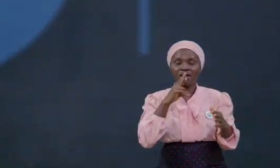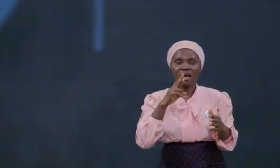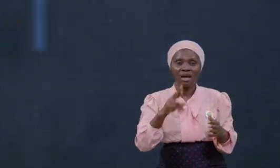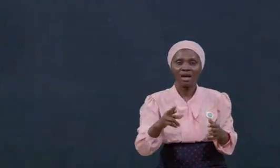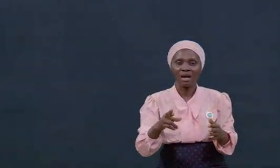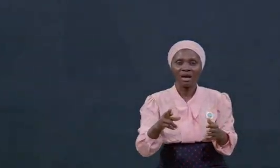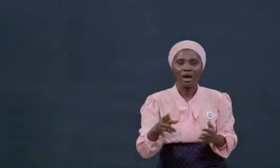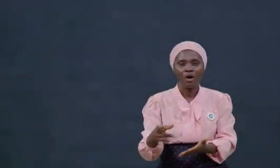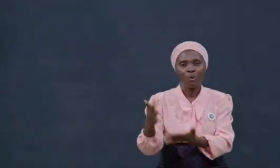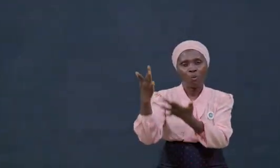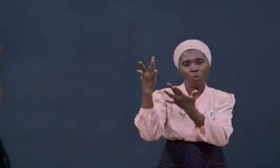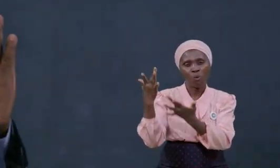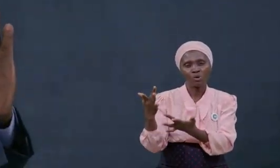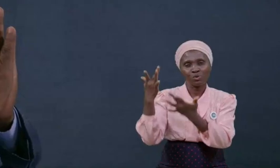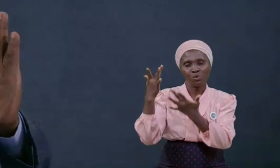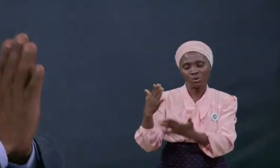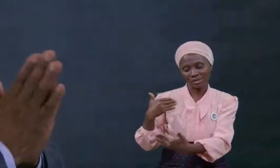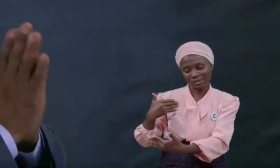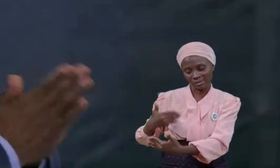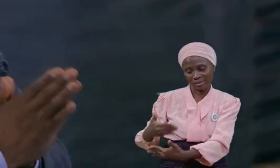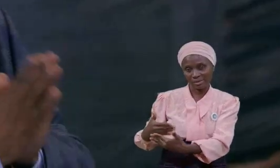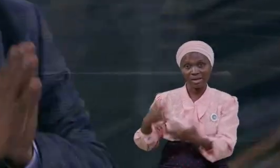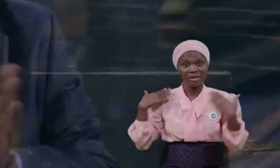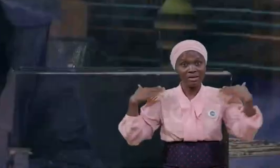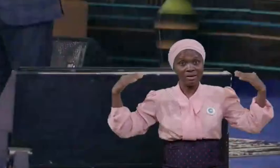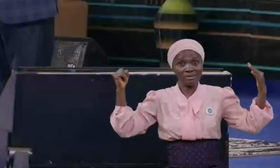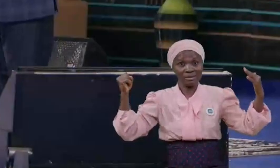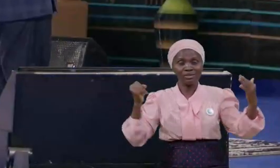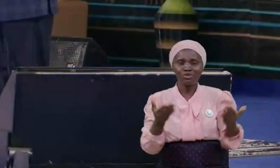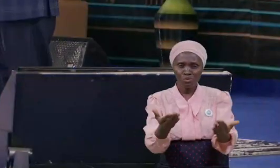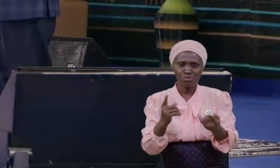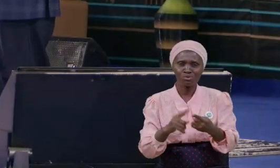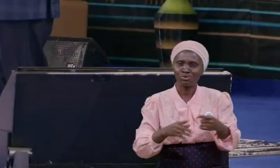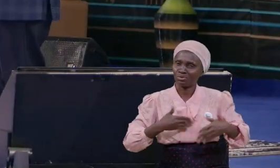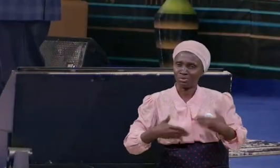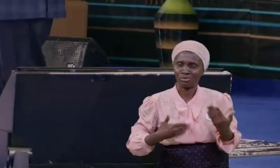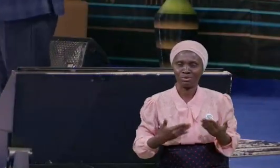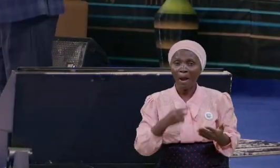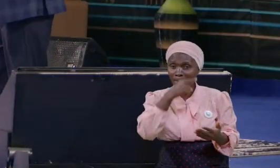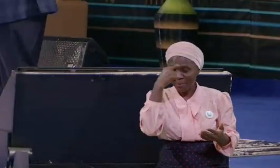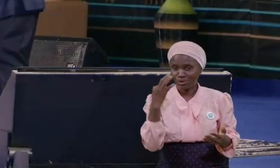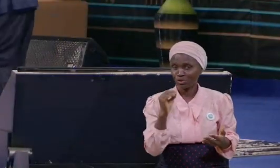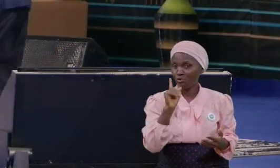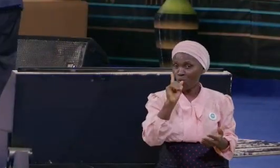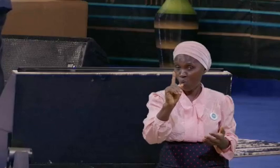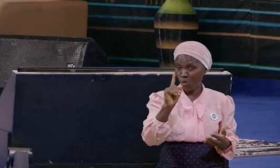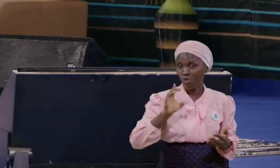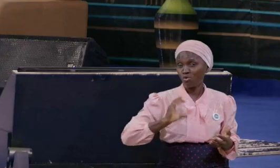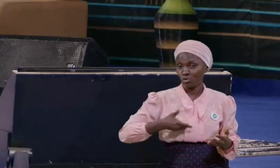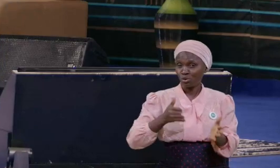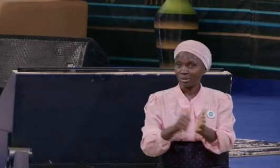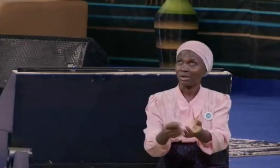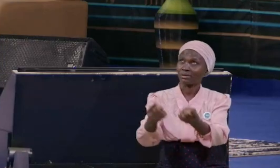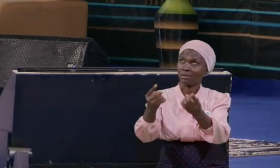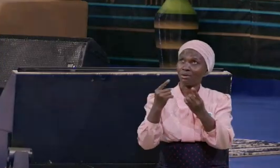Les anges veulent se réjouir à cause d'une âme qui viendra dans le royaume.